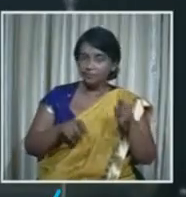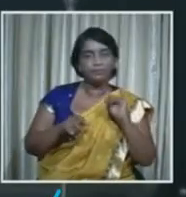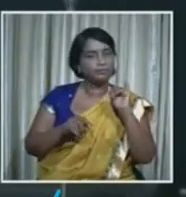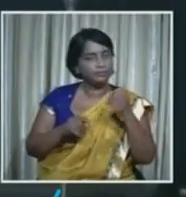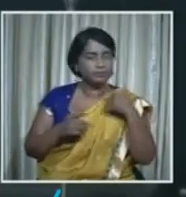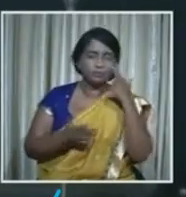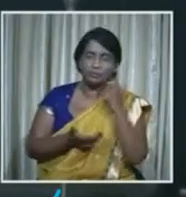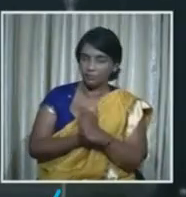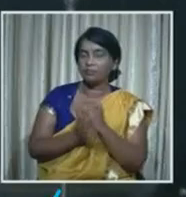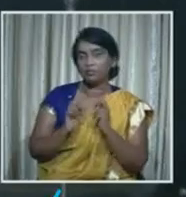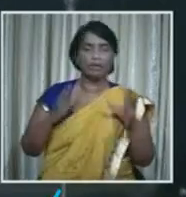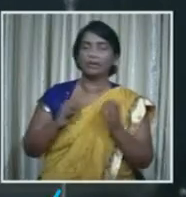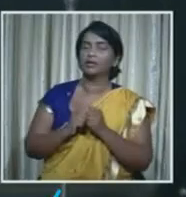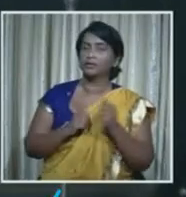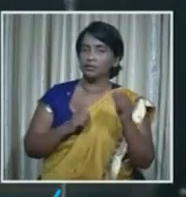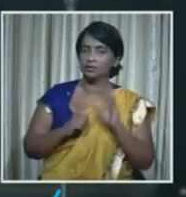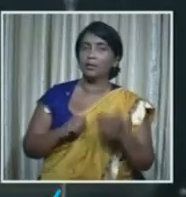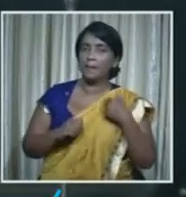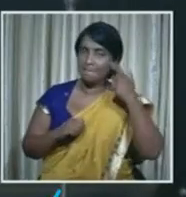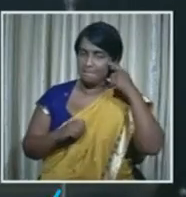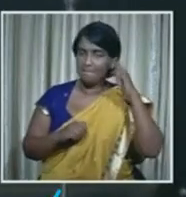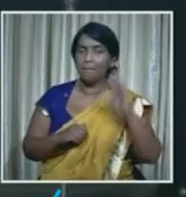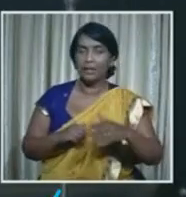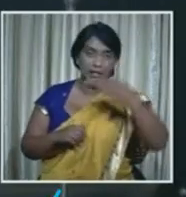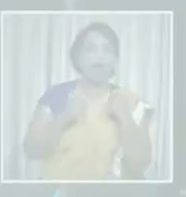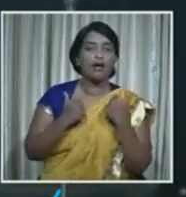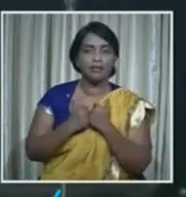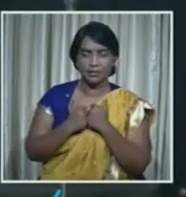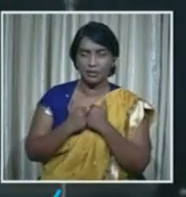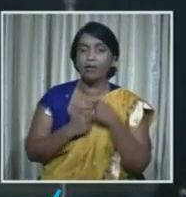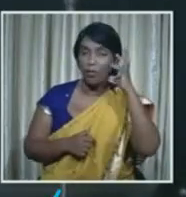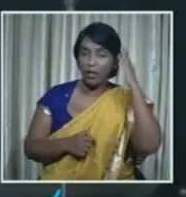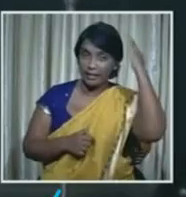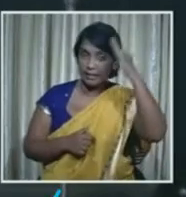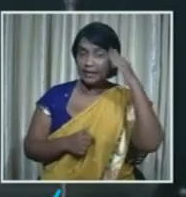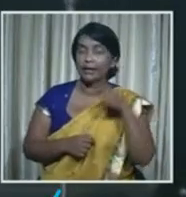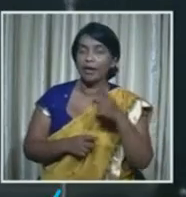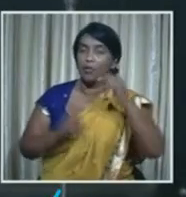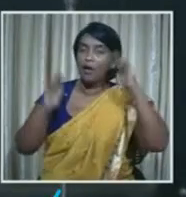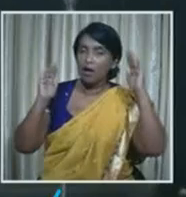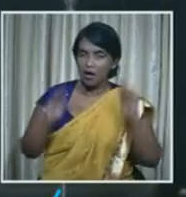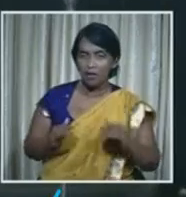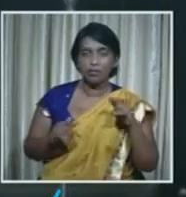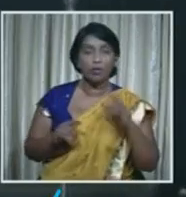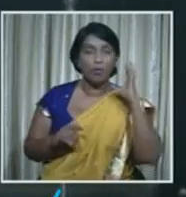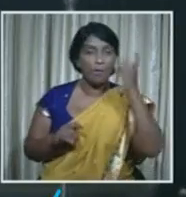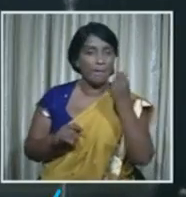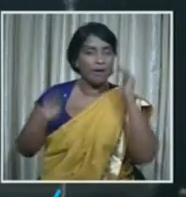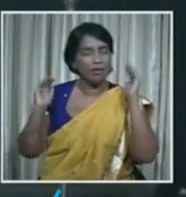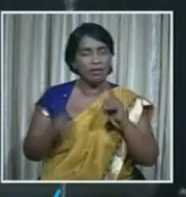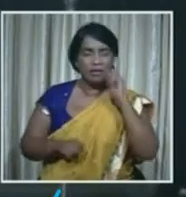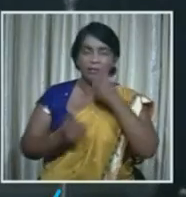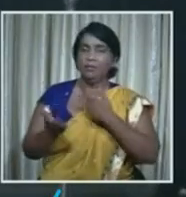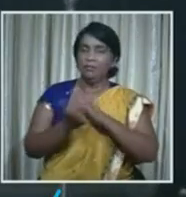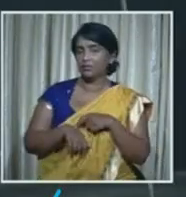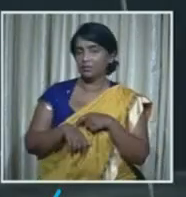අමාරු තත්ත්වයක් තියෙන එක අපි පිළිගන්නවා. අපි බලාපොරොත්තු වෙනවා සිංහල අවුරුද්දට කොහොමාරි මේ පොල් තෙල් වල මිල අඩු කරගන්න පොල් වල මිල අඩු කරගෙන ජනතාවට ලබා